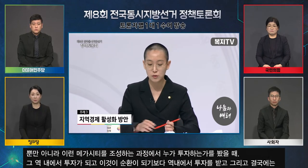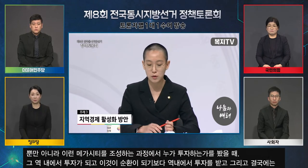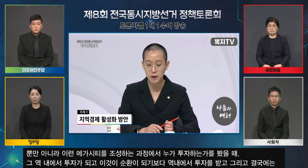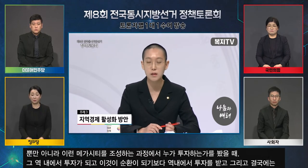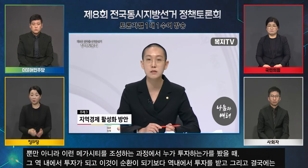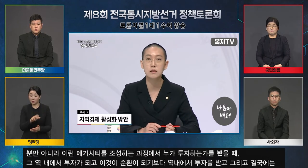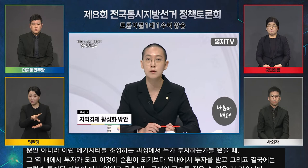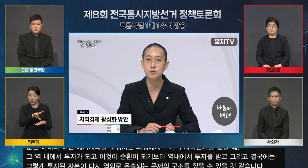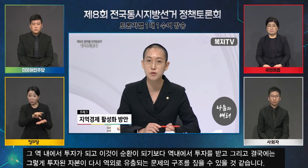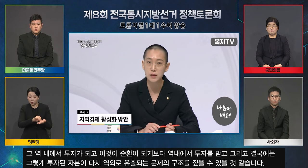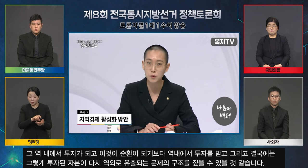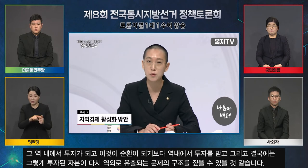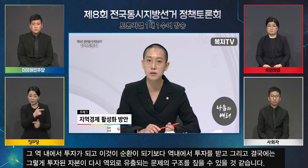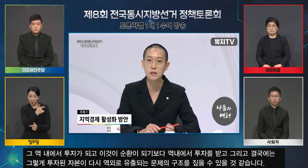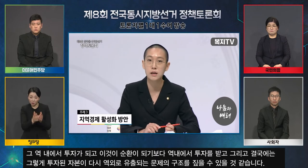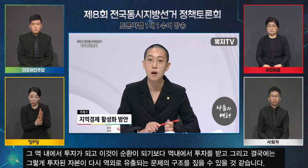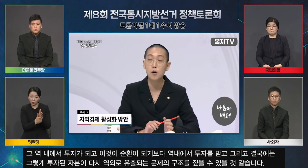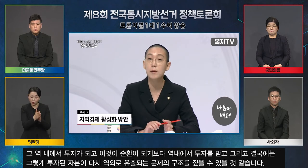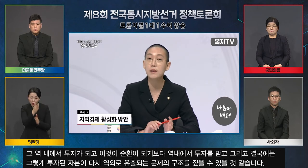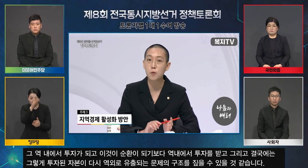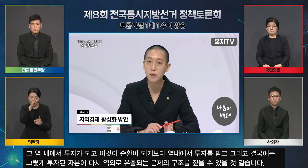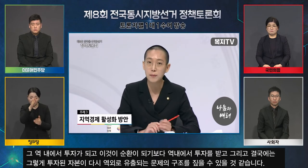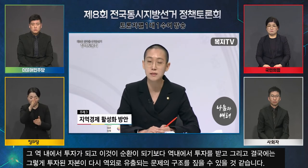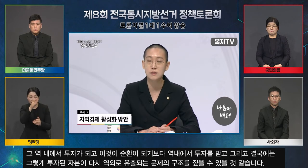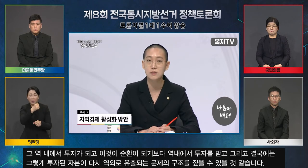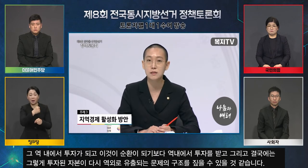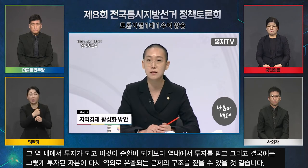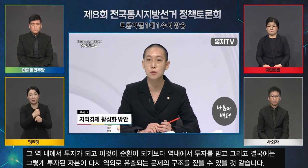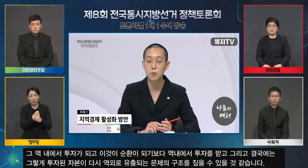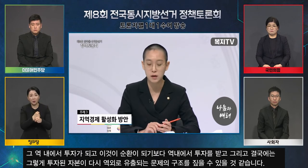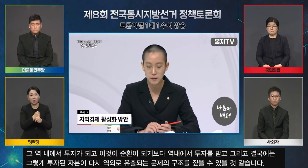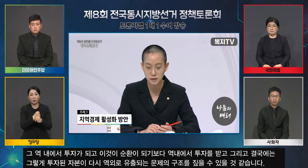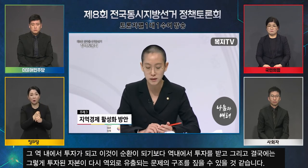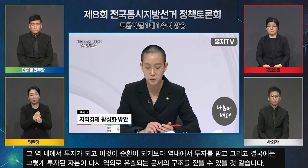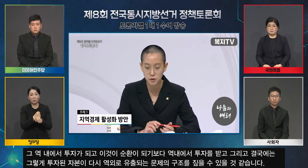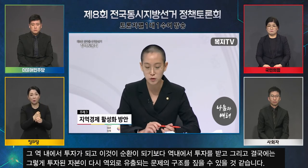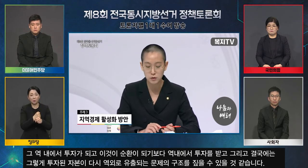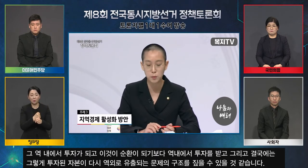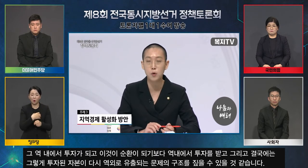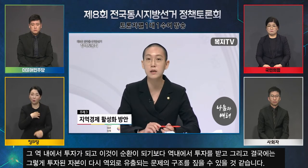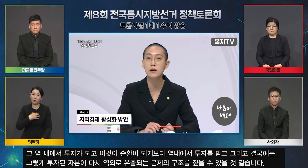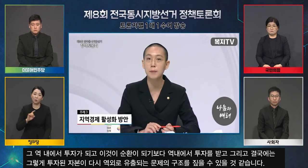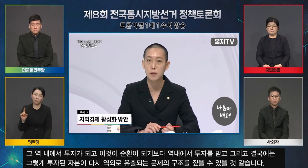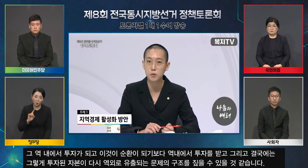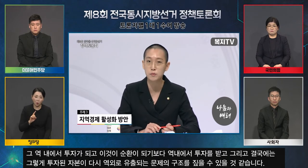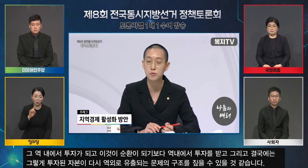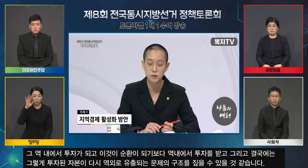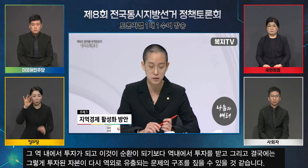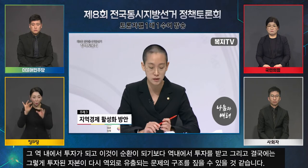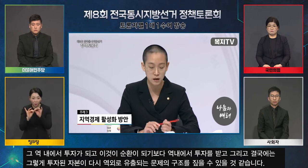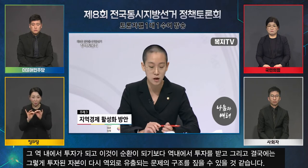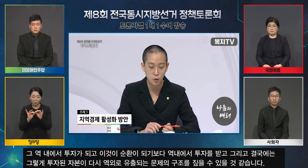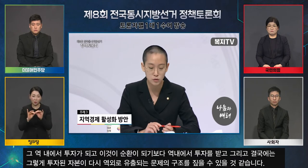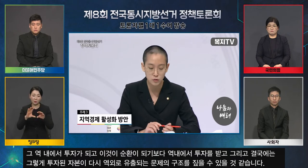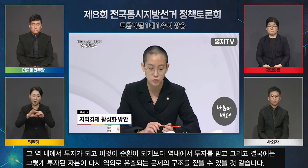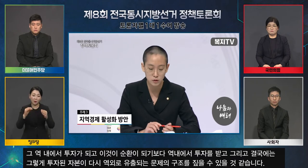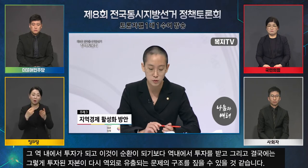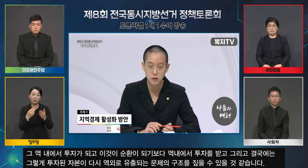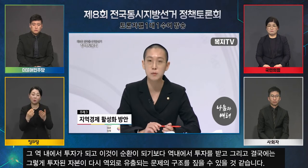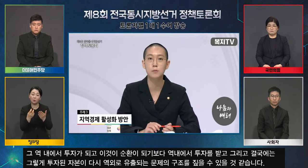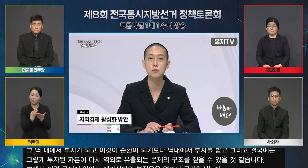문제에 있어서의 메가시티의 부작용을 얼마나 공감하시는지 그리고 공감하신다면 이것을 보완할 방법이 무엇인지